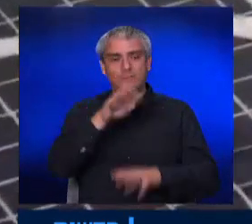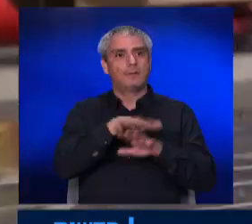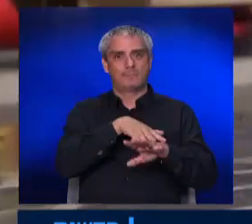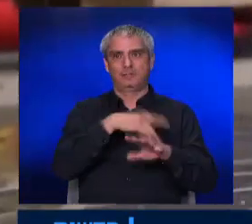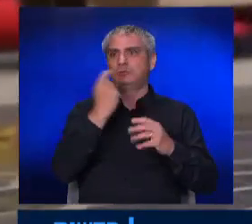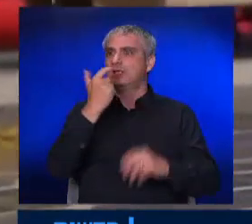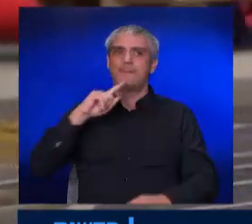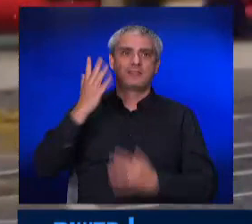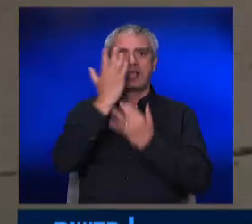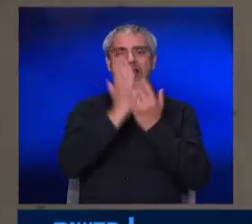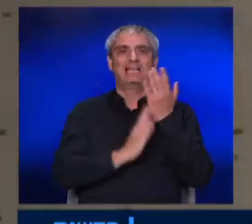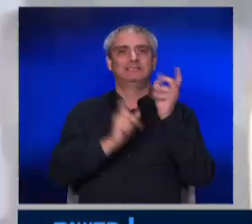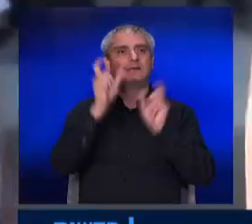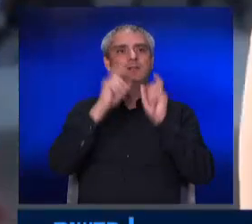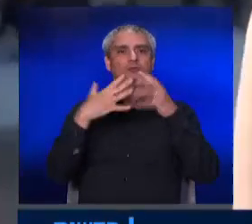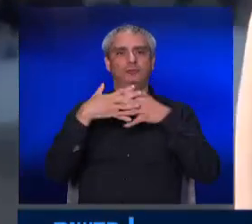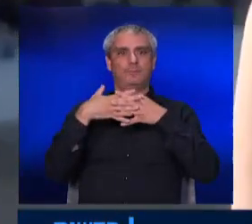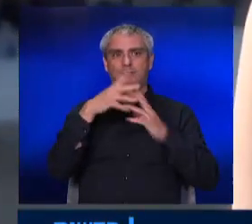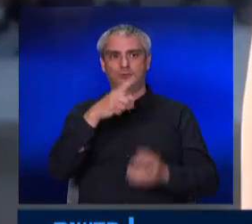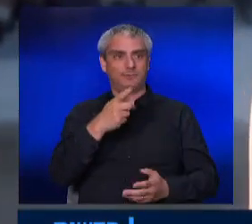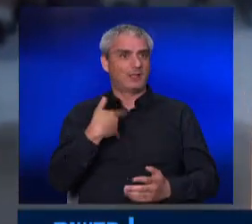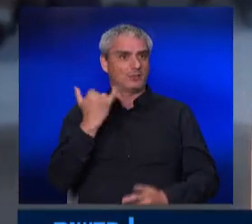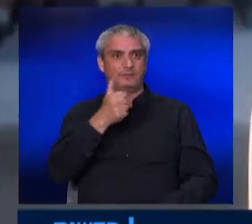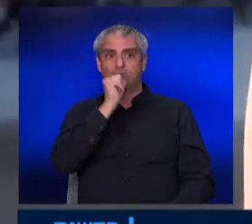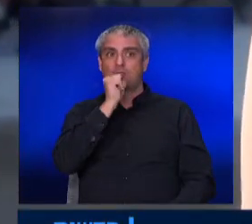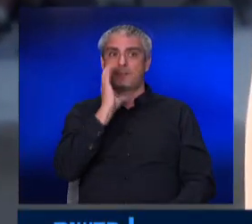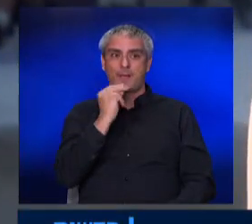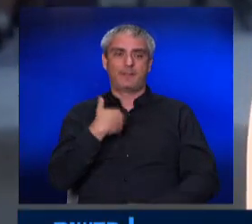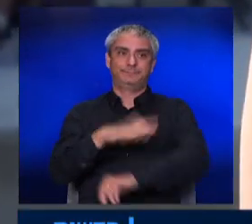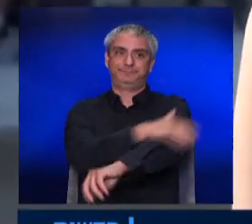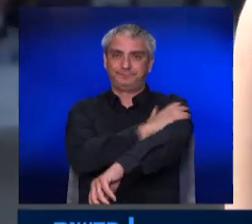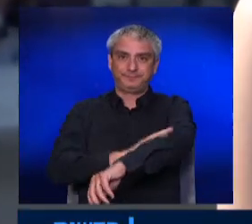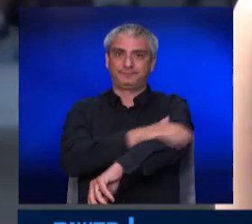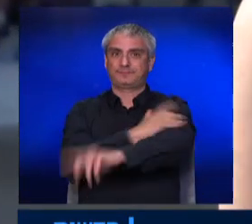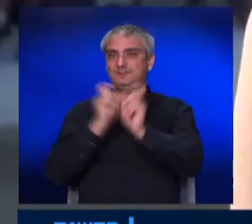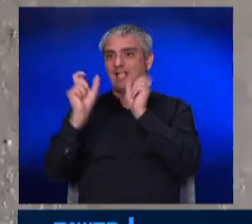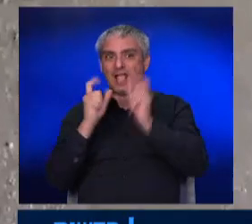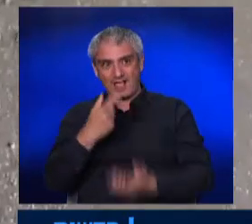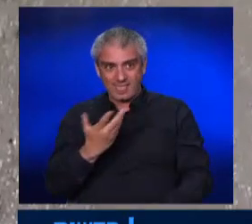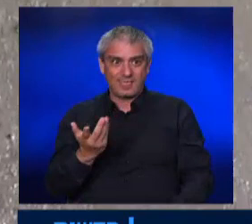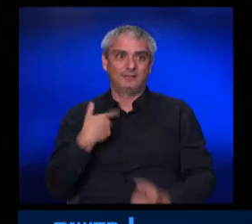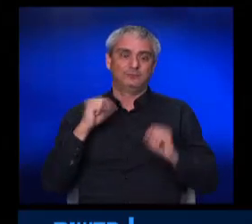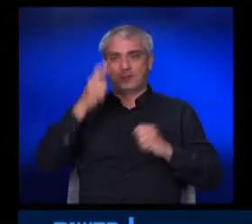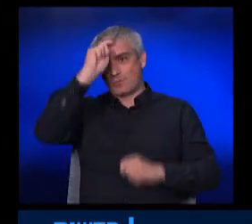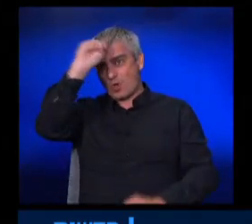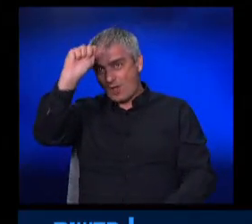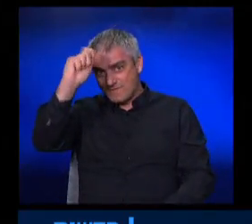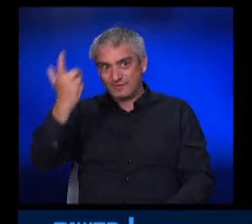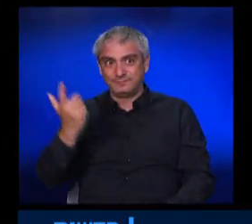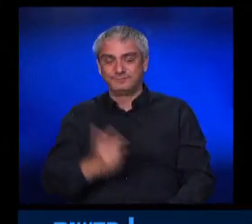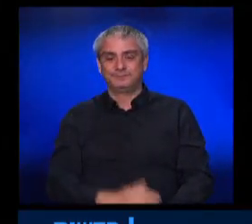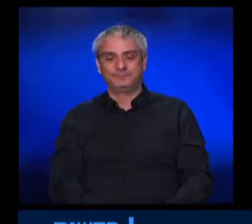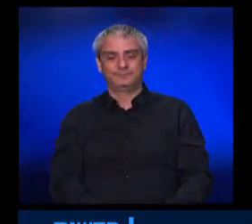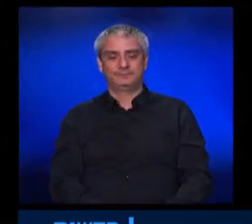כעת כמעט מחצית מאוכלוסיית ארצות הברית. We definitely drink a lot of water. Sunscreen is always the first thing we do. We try to wear hats.